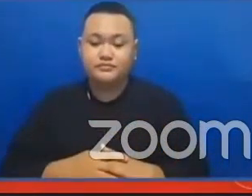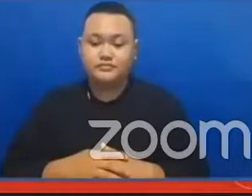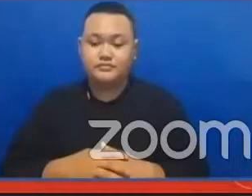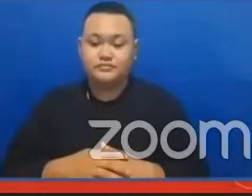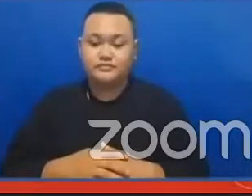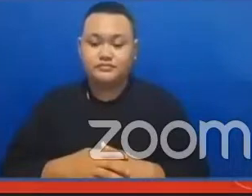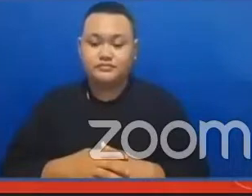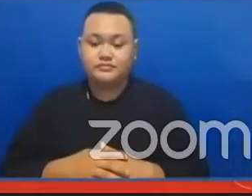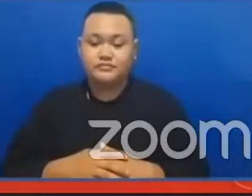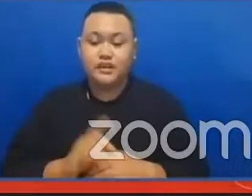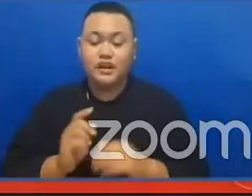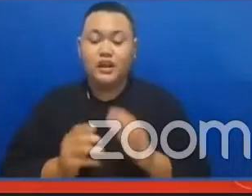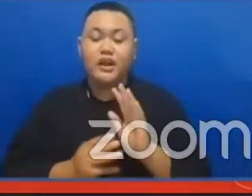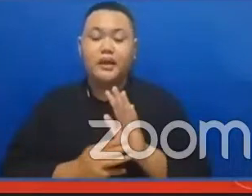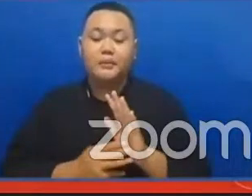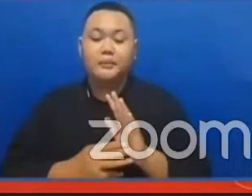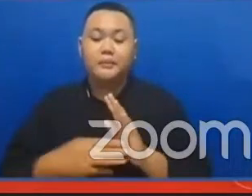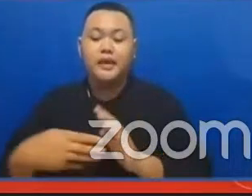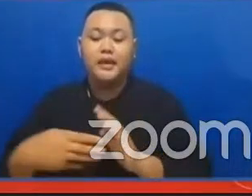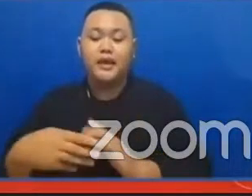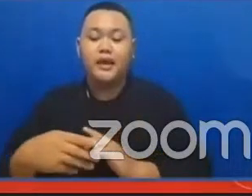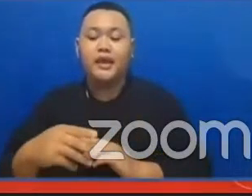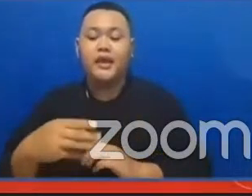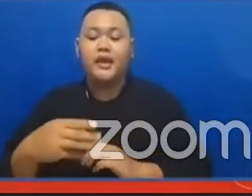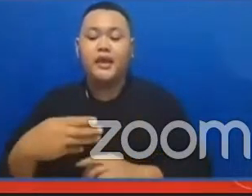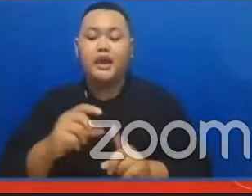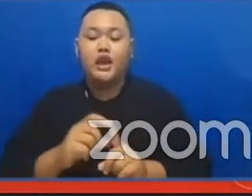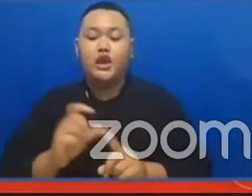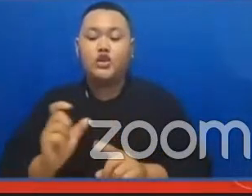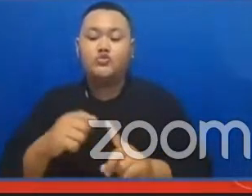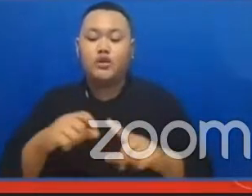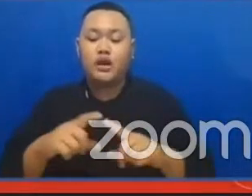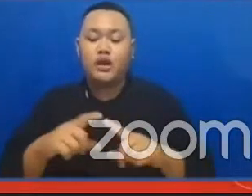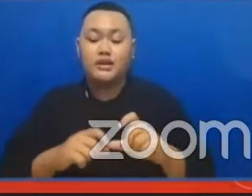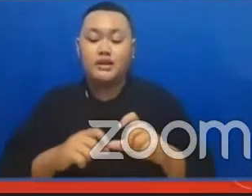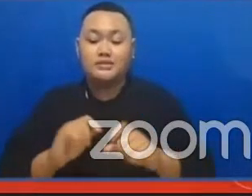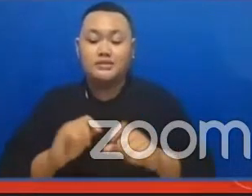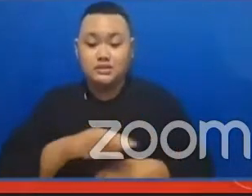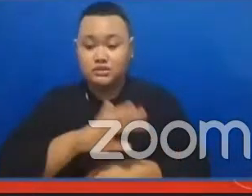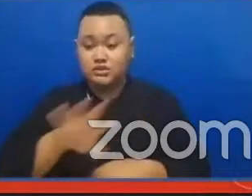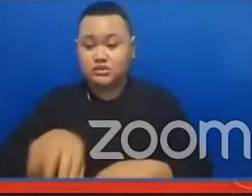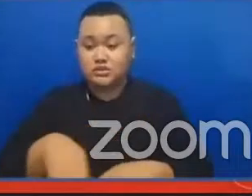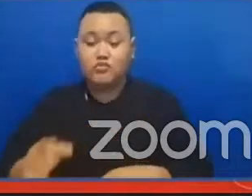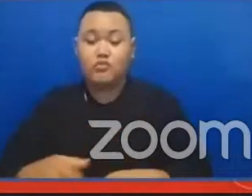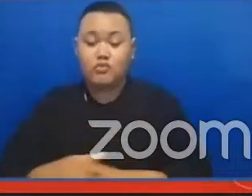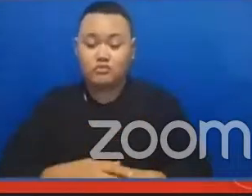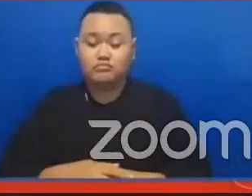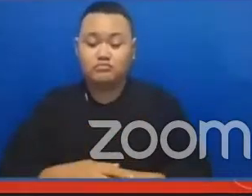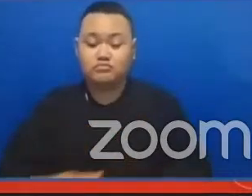Edukasi. Silakan nanti Bapak-Ibu ekspor. Semua konten yang ada di website ini free,